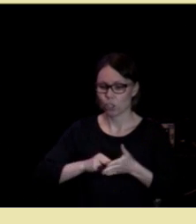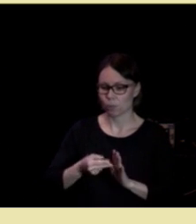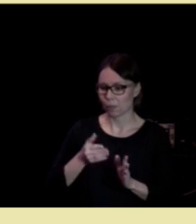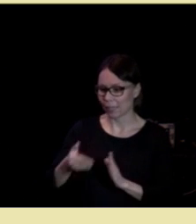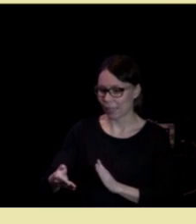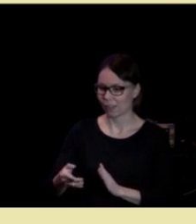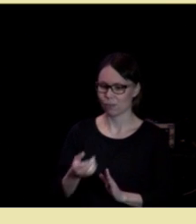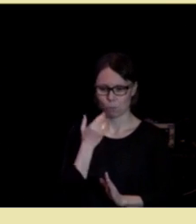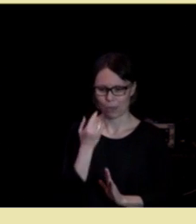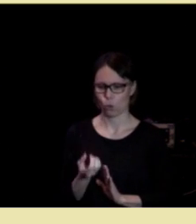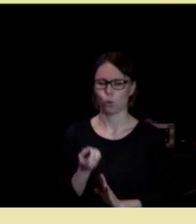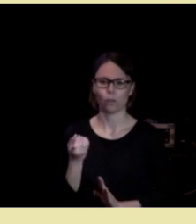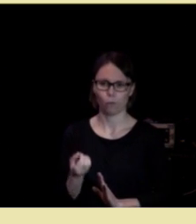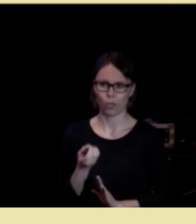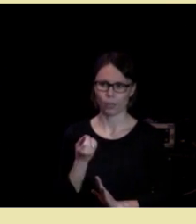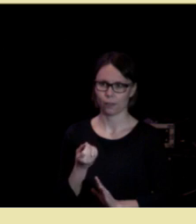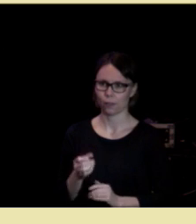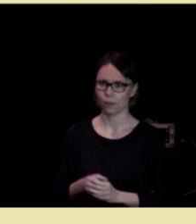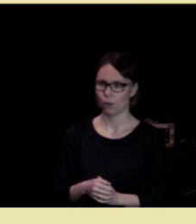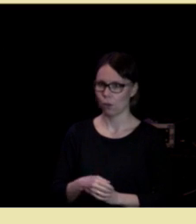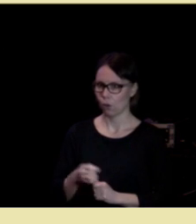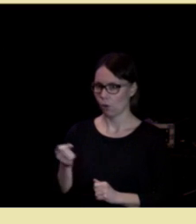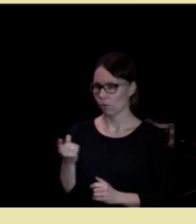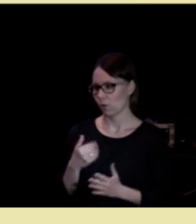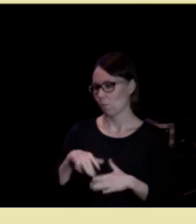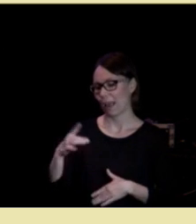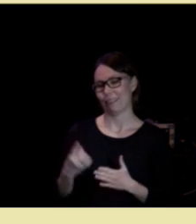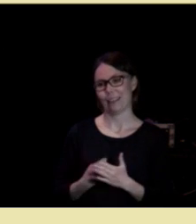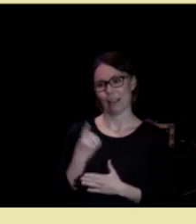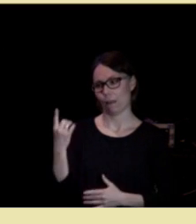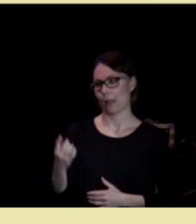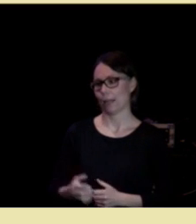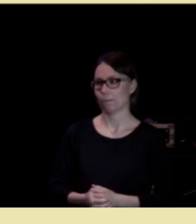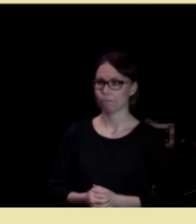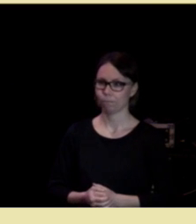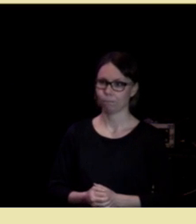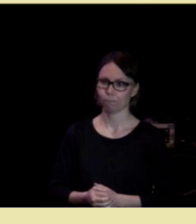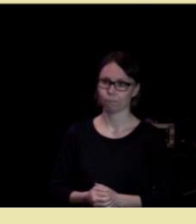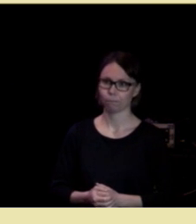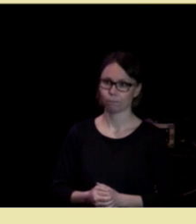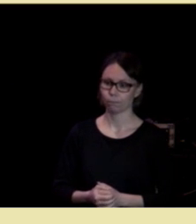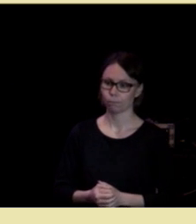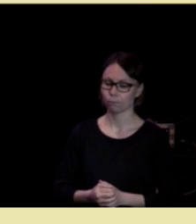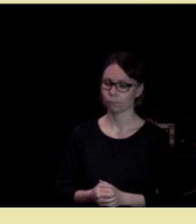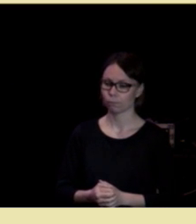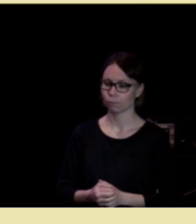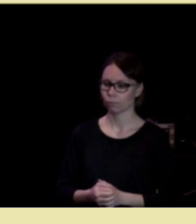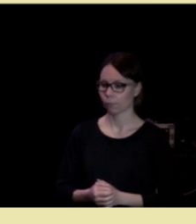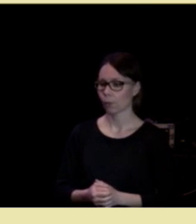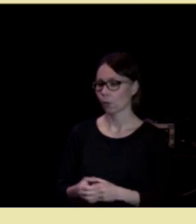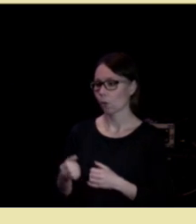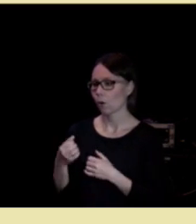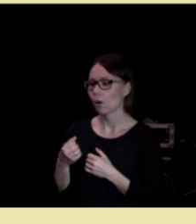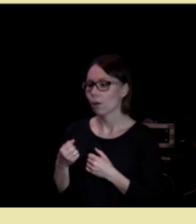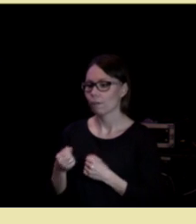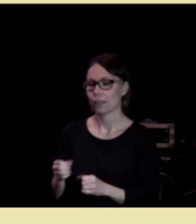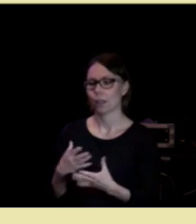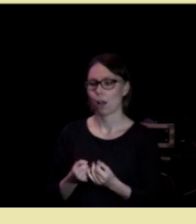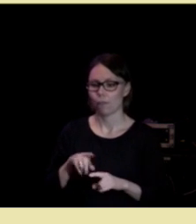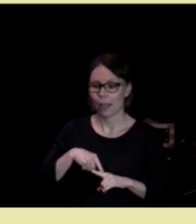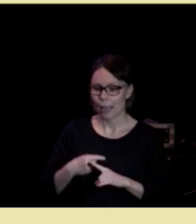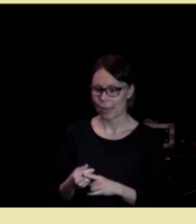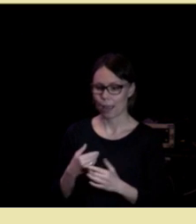blir utfordret, og den blir fort mer tilfeldig. Så har vi da sammenlignet effektene av rehabilitering